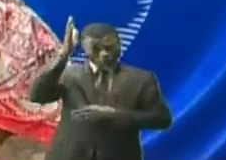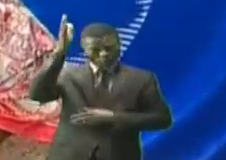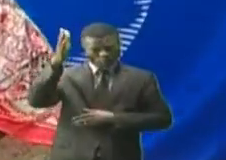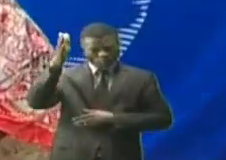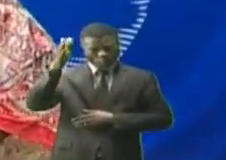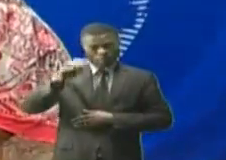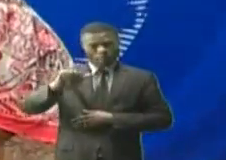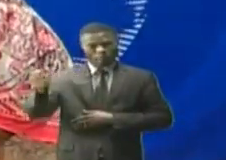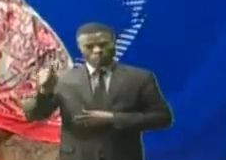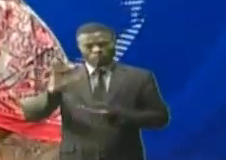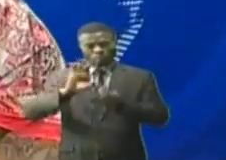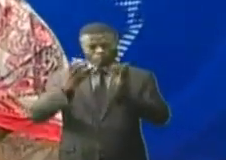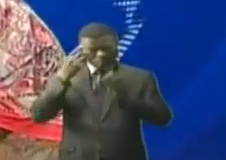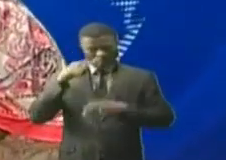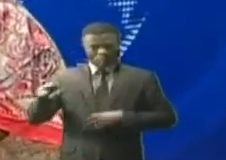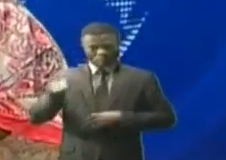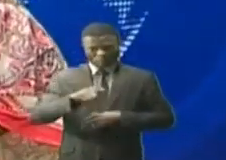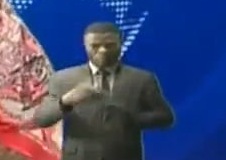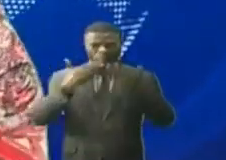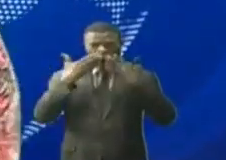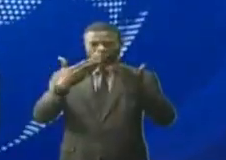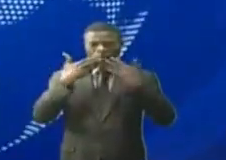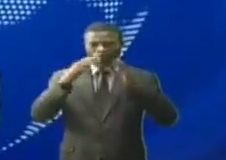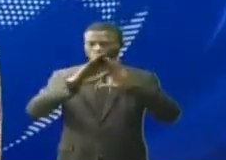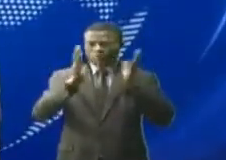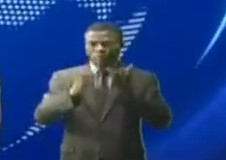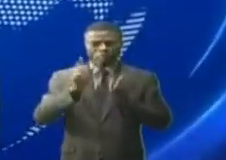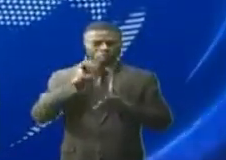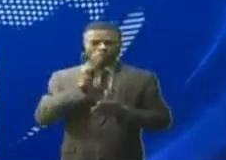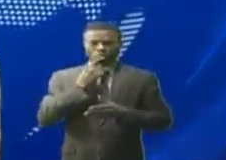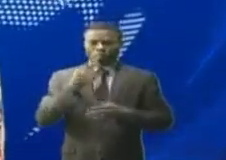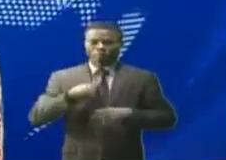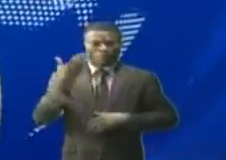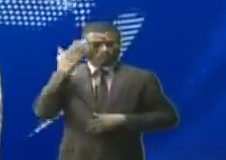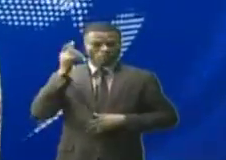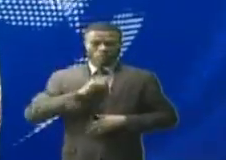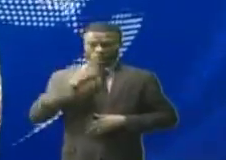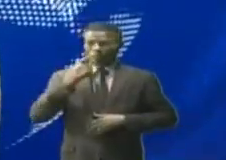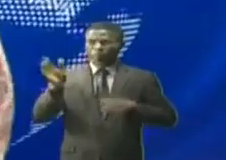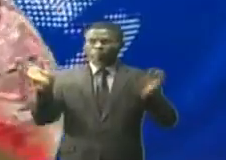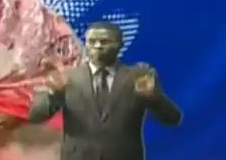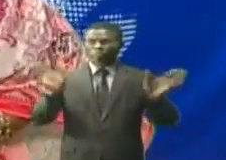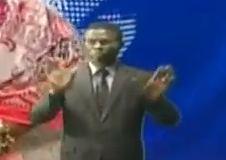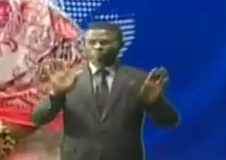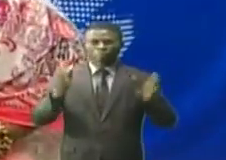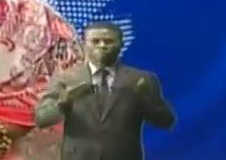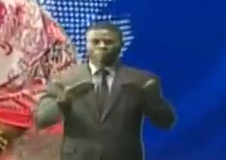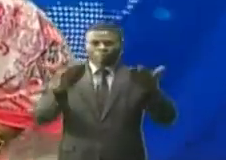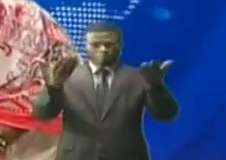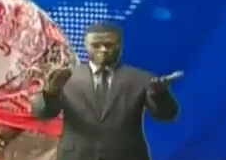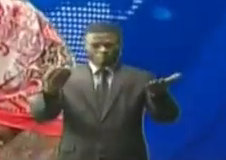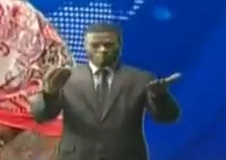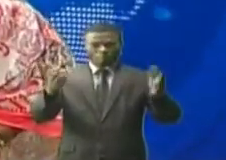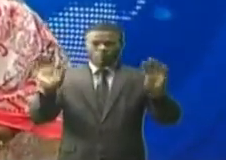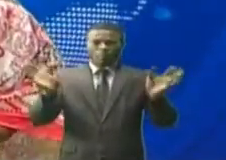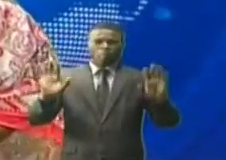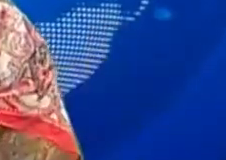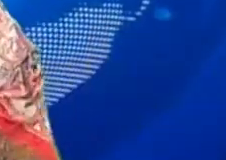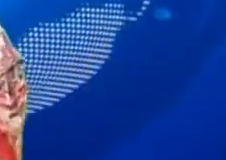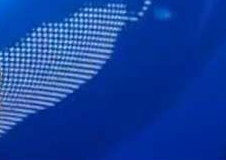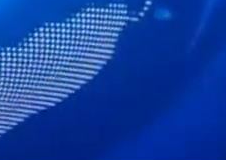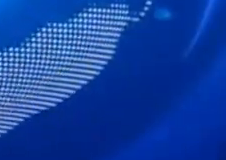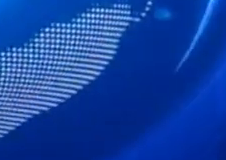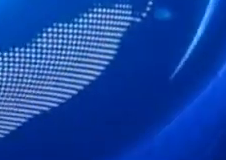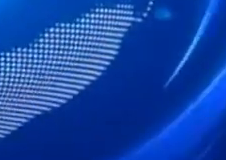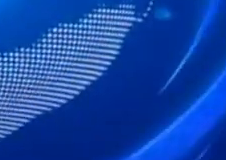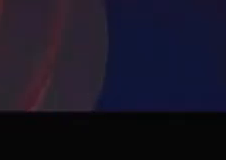sur la RTNC 20h. Retrouvez Anita Luambois pour la suite de l'actualité. Excellente suite de programme à toutes et à tous. Au revoir.